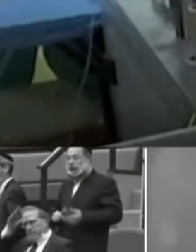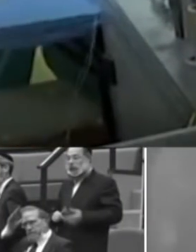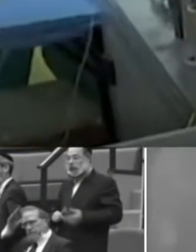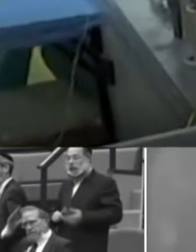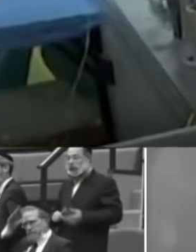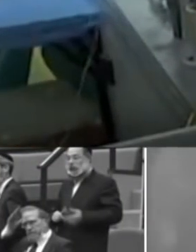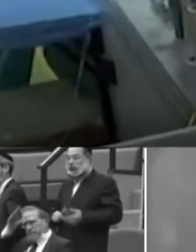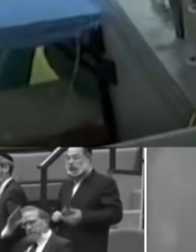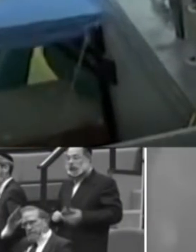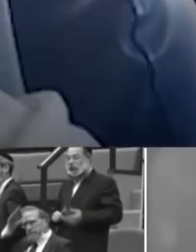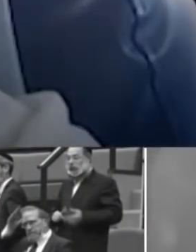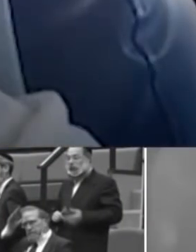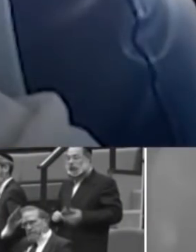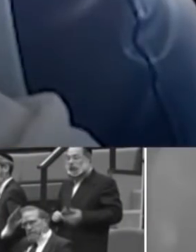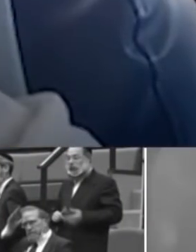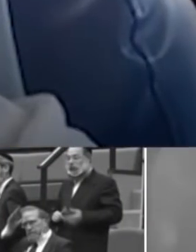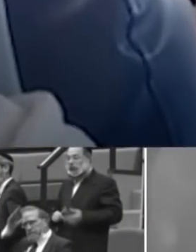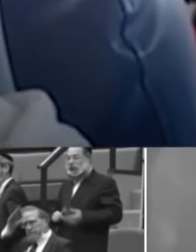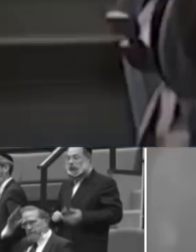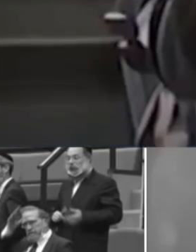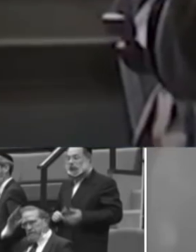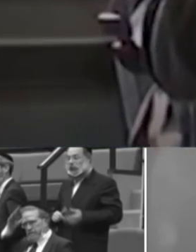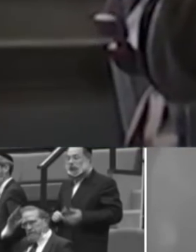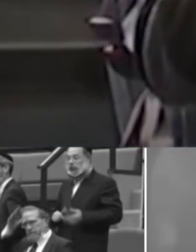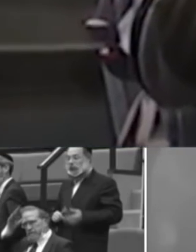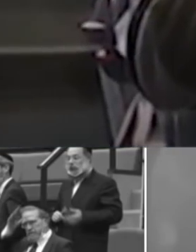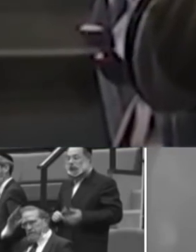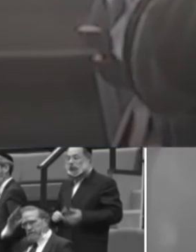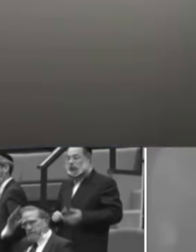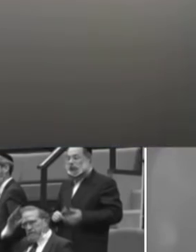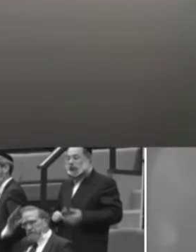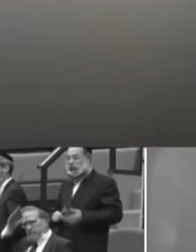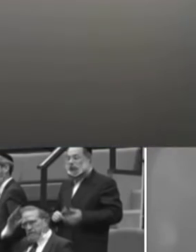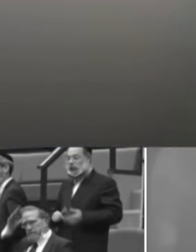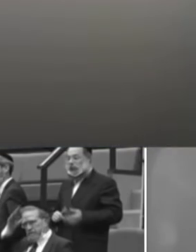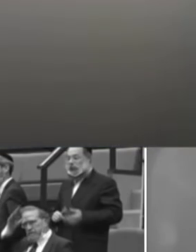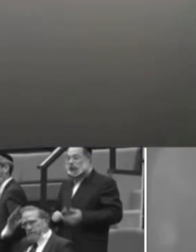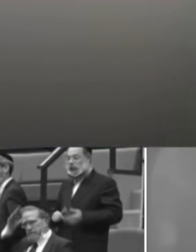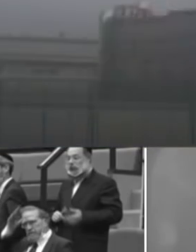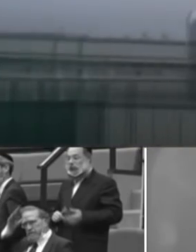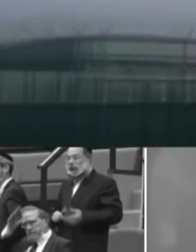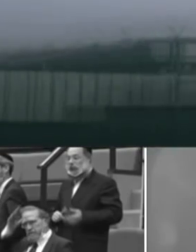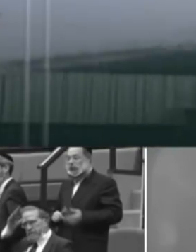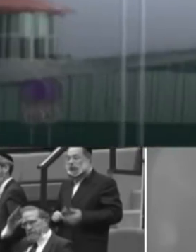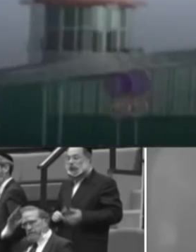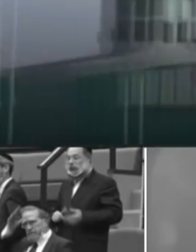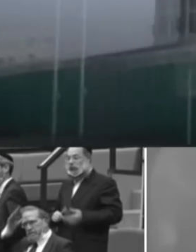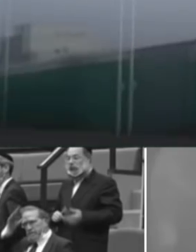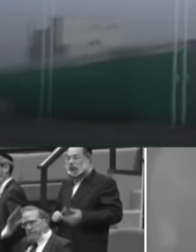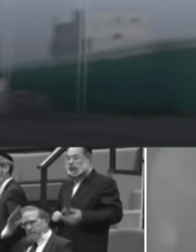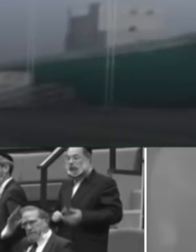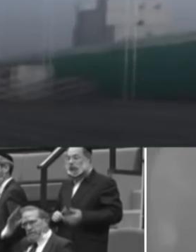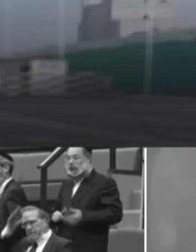מי מסתתר מאחורי המסכה? Their parents, their kids, their family members, anybody can be sent into a